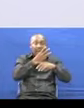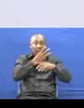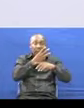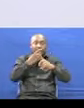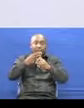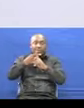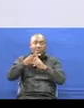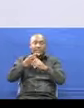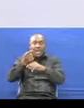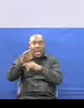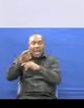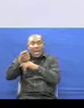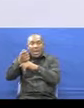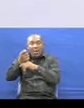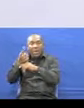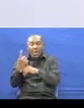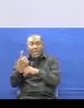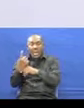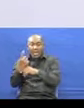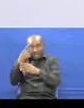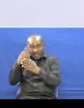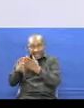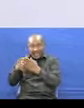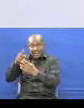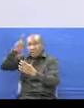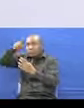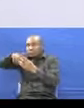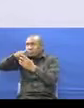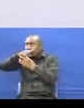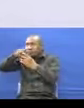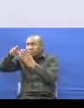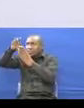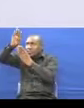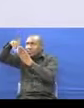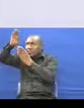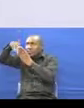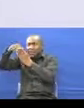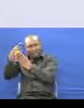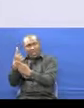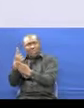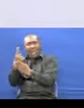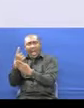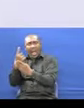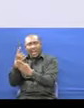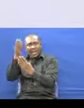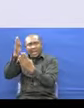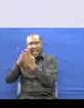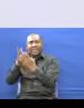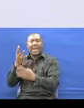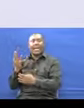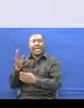robo katika duara letu hili hapa, onyesha sehemu moja tu yenye kivuli katika sehemu nne. Weka